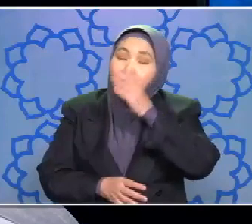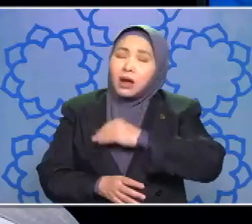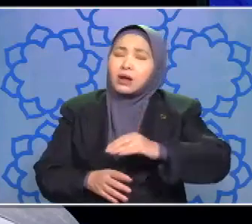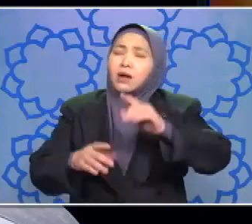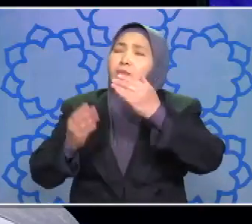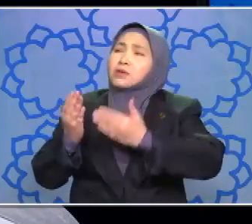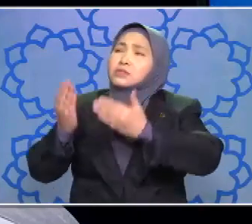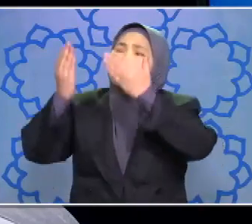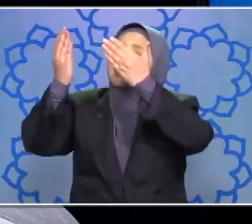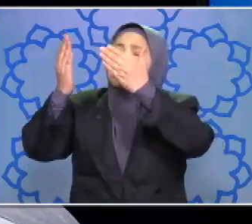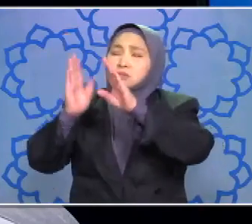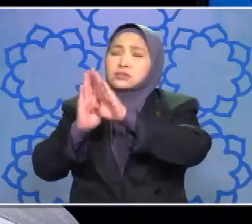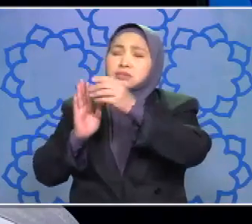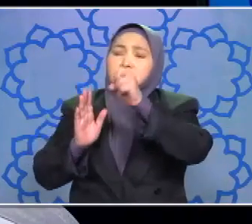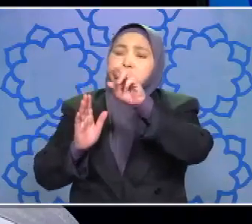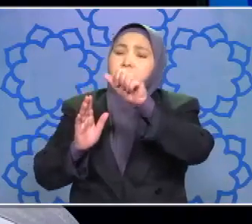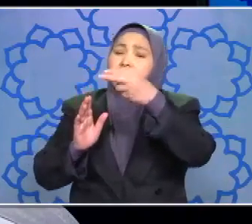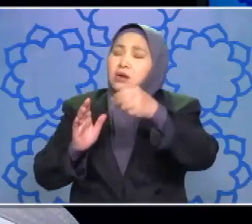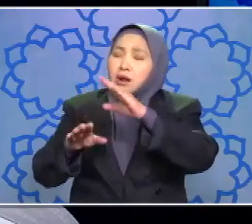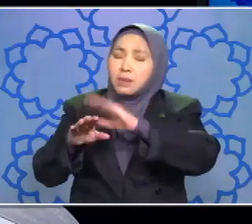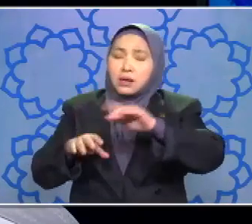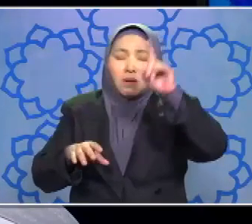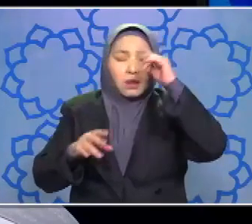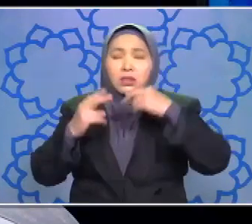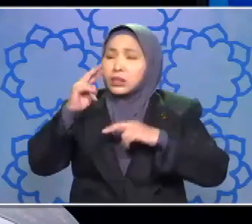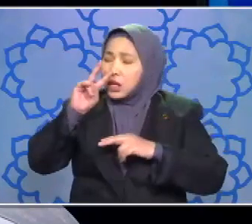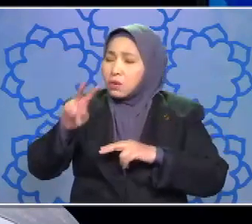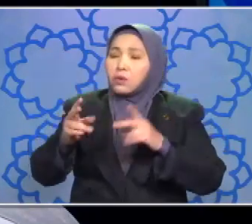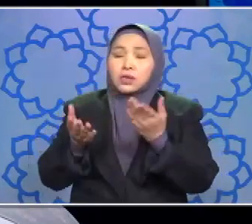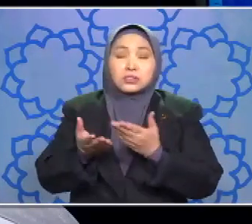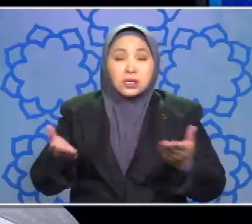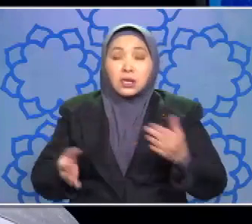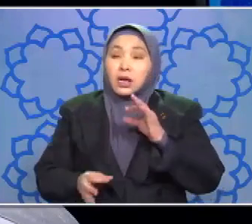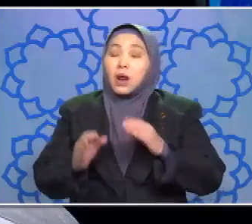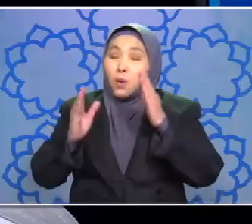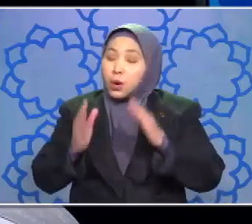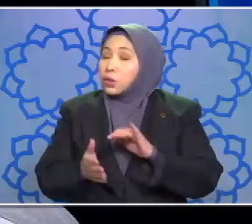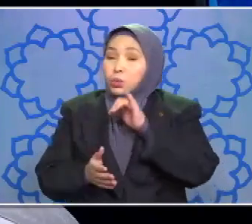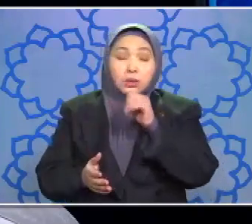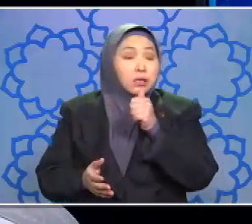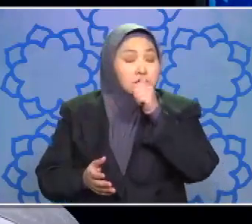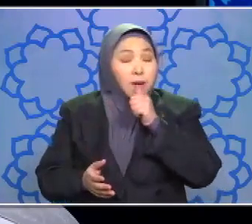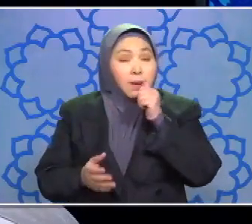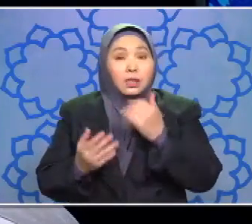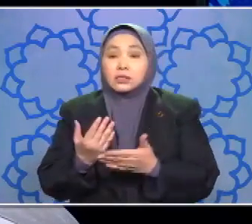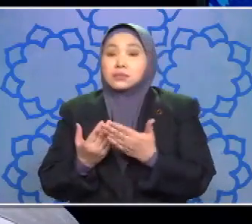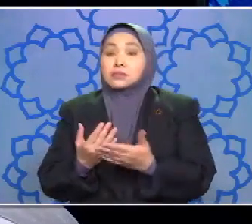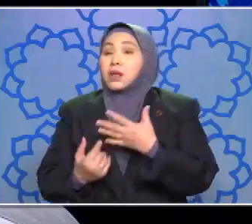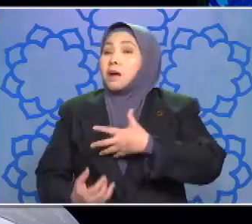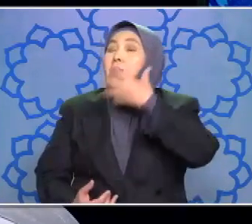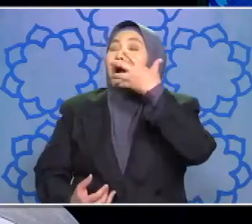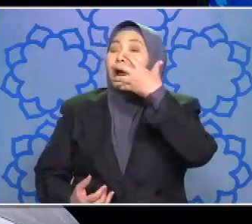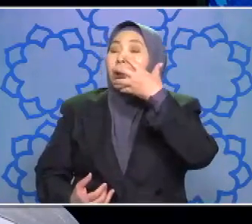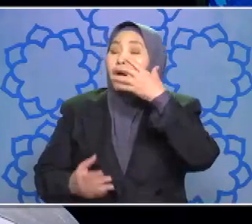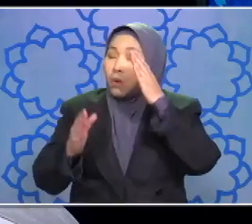bertawakal. Sebenarnya sabar dan tawakal ini saling dekat Ustaz ya, yang kita bincang semalam. Kerana kalau orang itu tidak sabar, dia akan mudah marah. Betul. Orang yang mudah